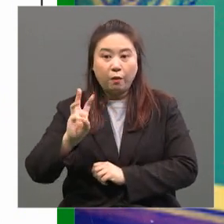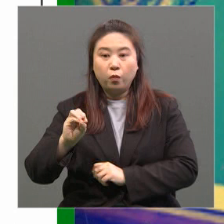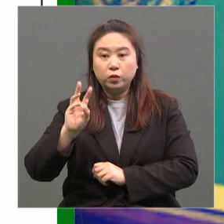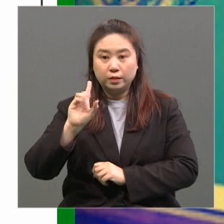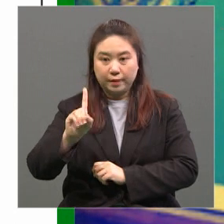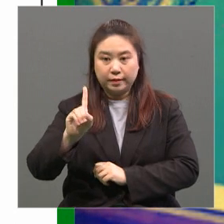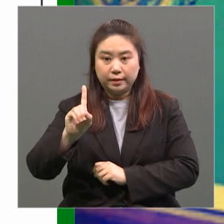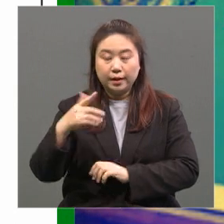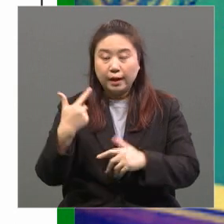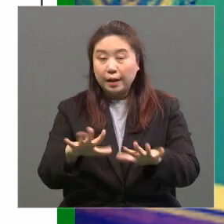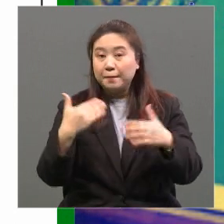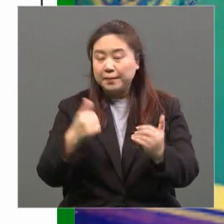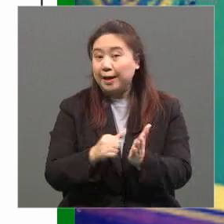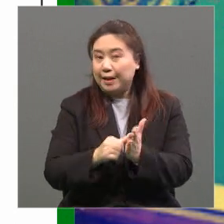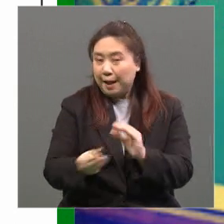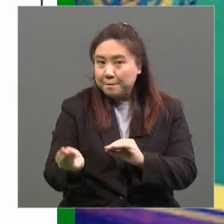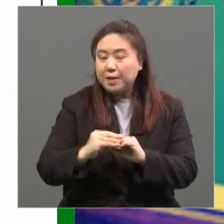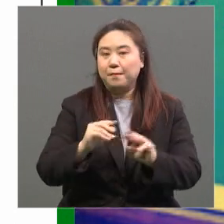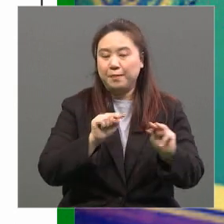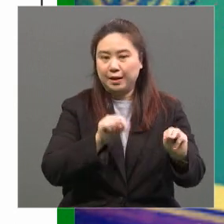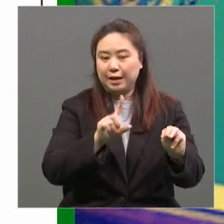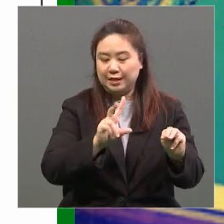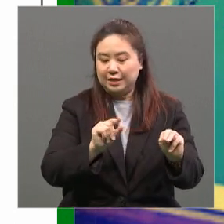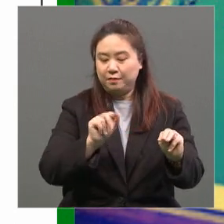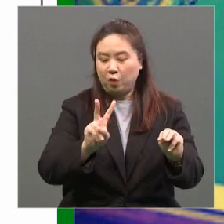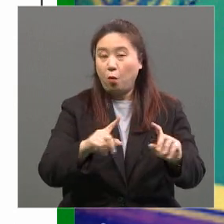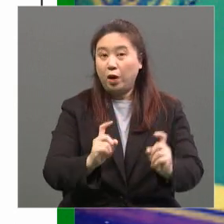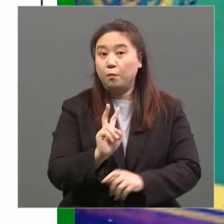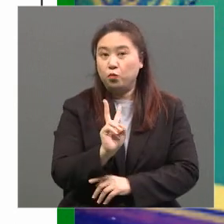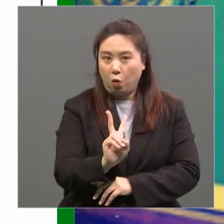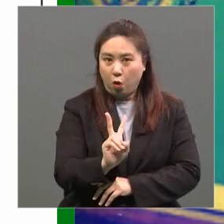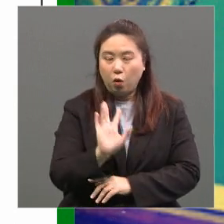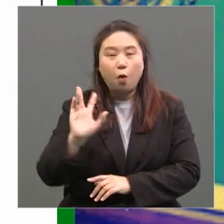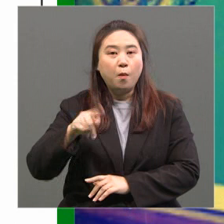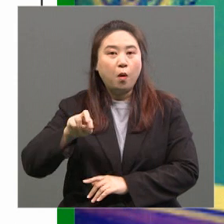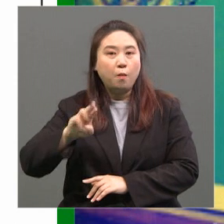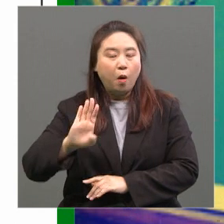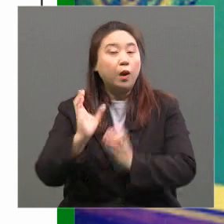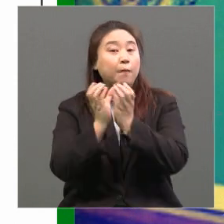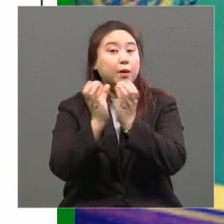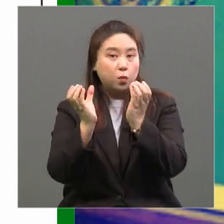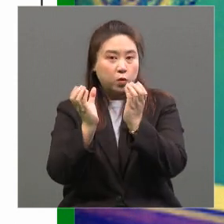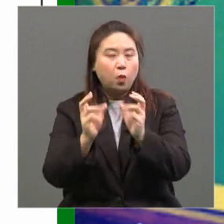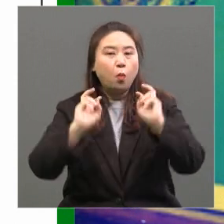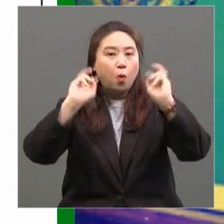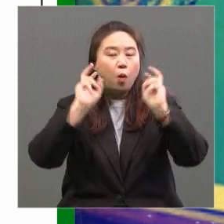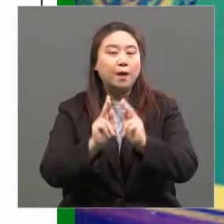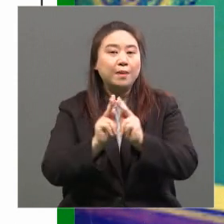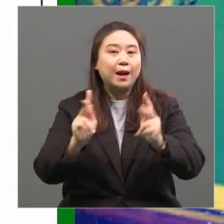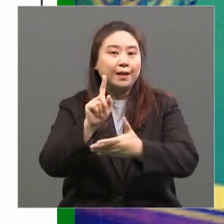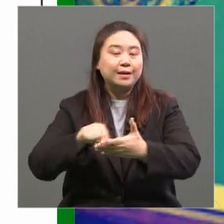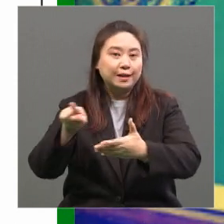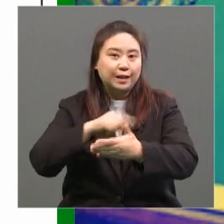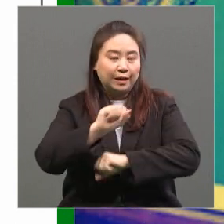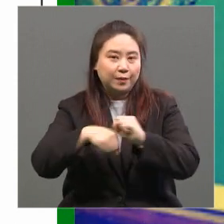2561และที่แก้ไขเพิ่มเติมมาตรา22วงเล็บ2แห่งพระราชบัญญัติประกอบรัฐธรรมนูญว่าด้วยคณะกรรมการการเลือกตั้